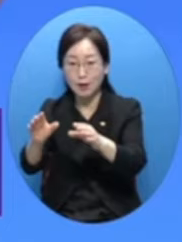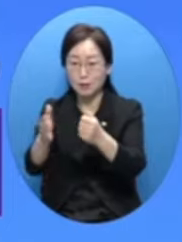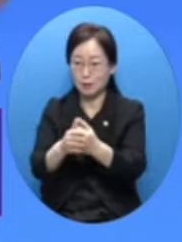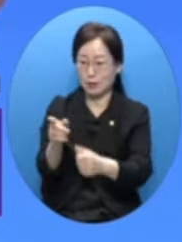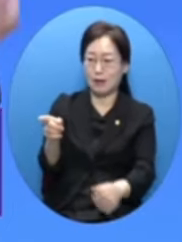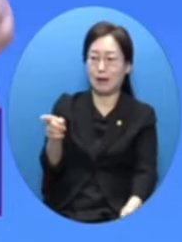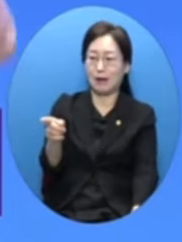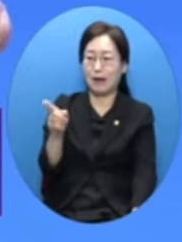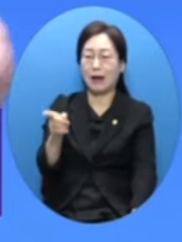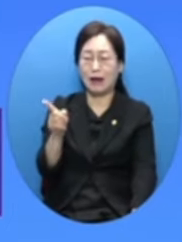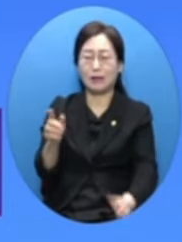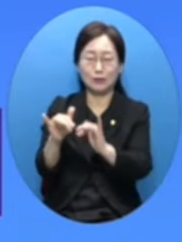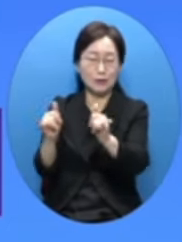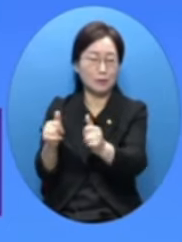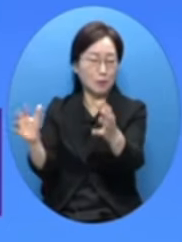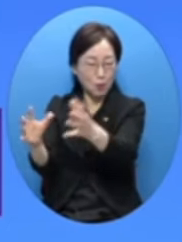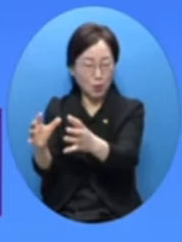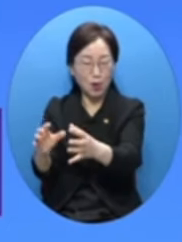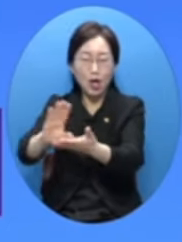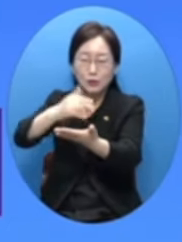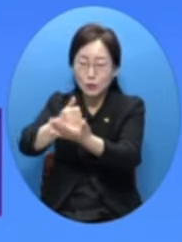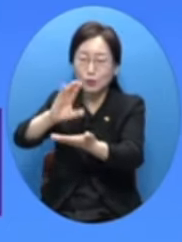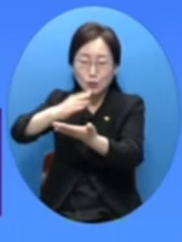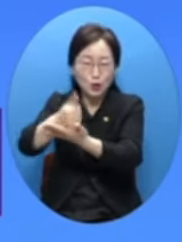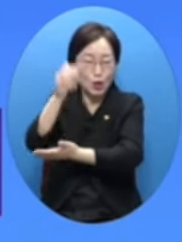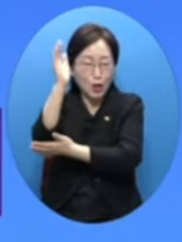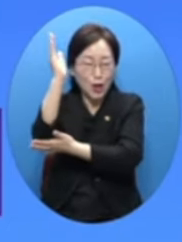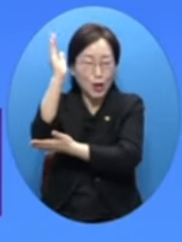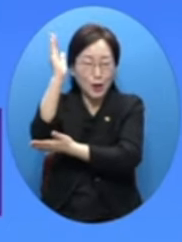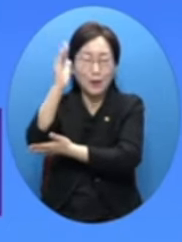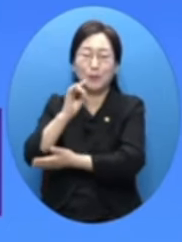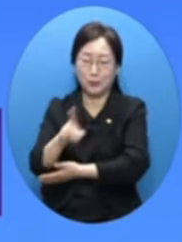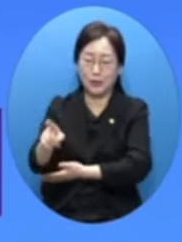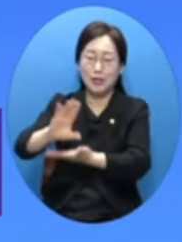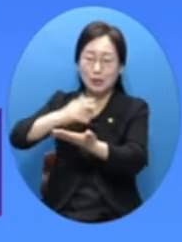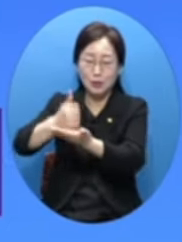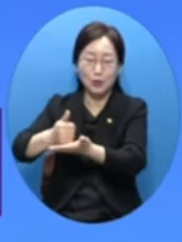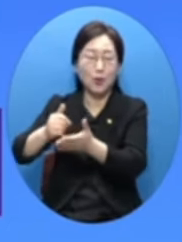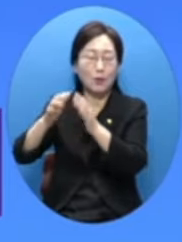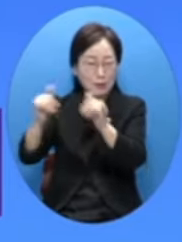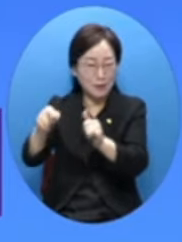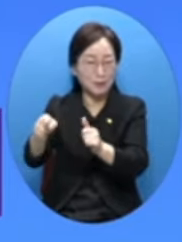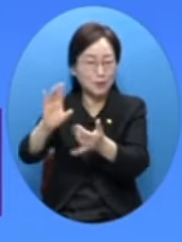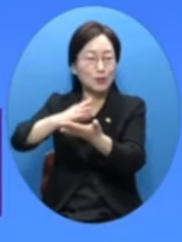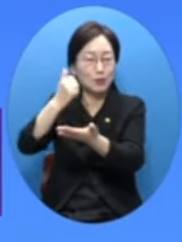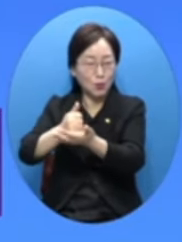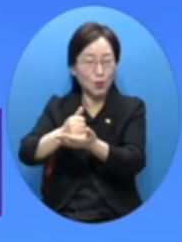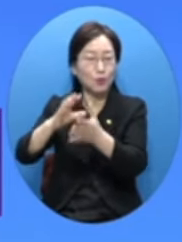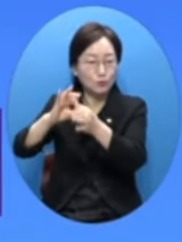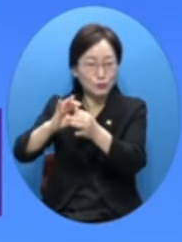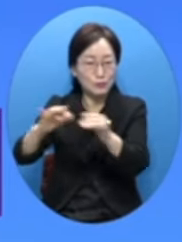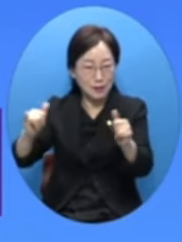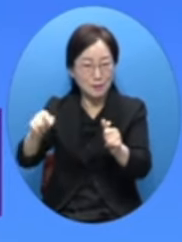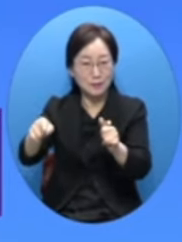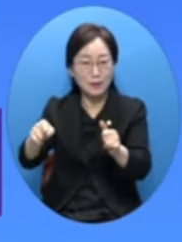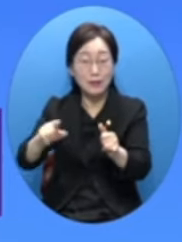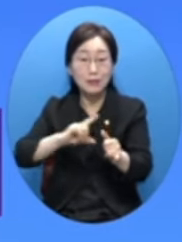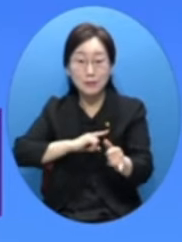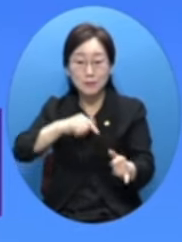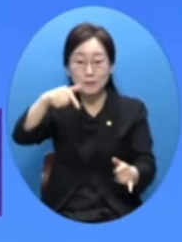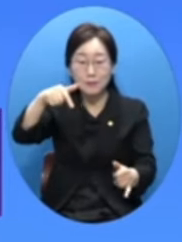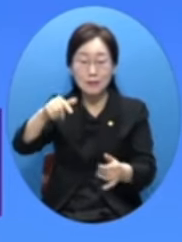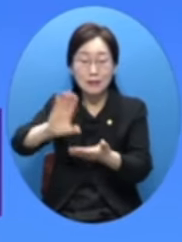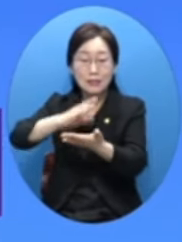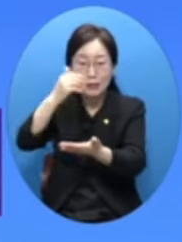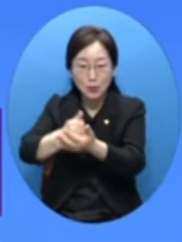저들의 사람들은 모이기만 하면 그리스도 얘기만 하는 그리스도꾼들이다 그리스도인들이다 그래서 생겨난 이름이 그리스도인